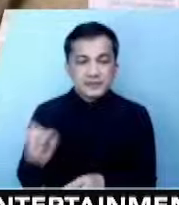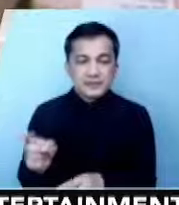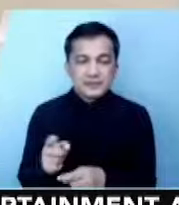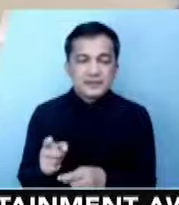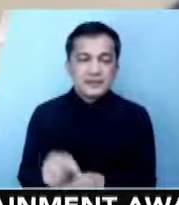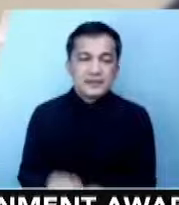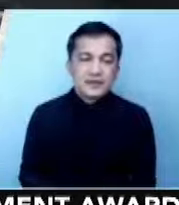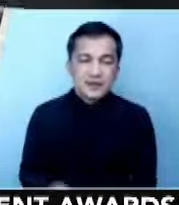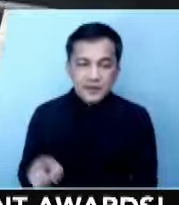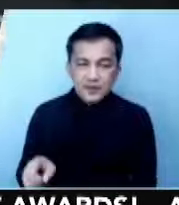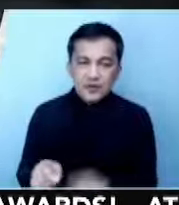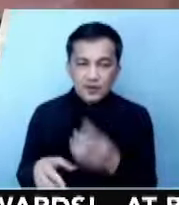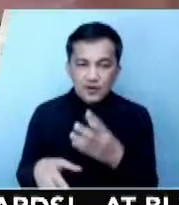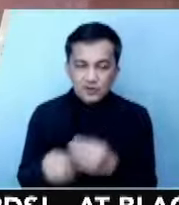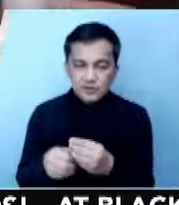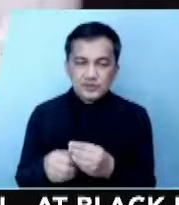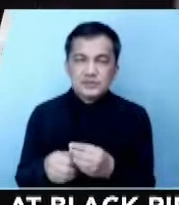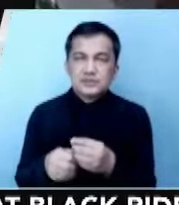also in Ramadan.